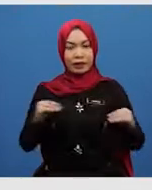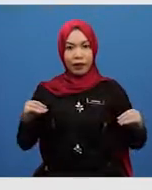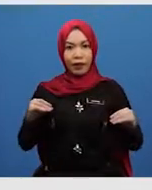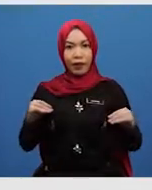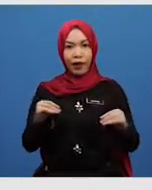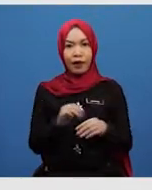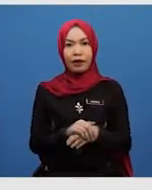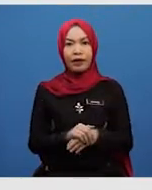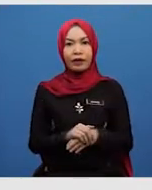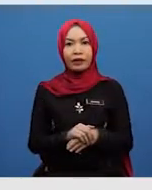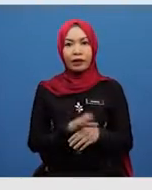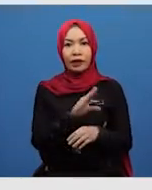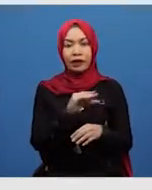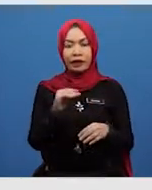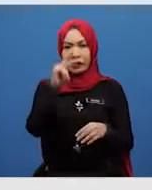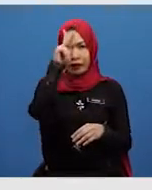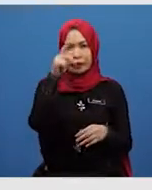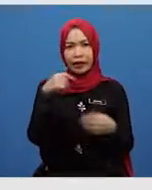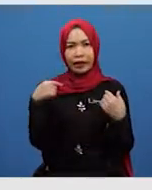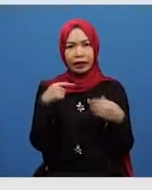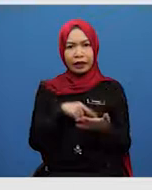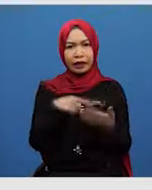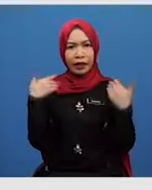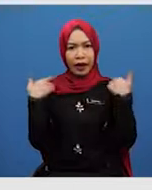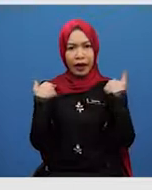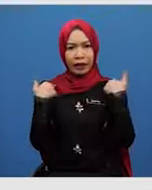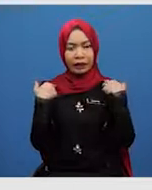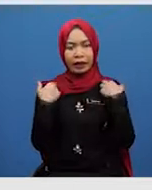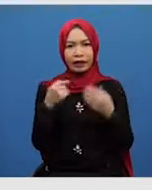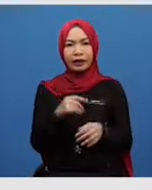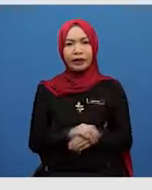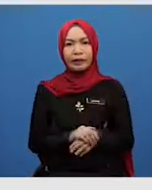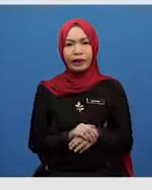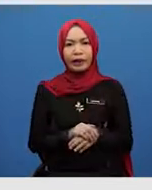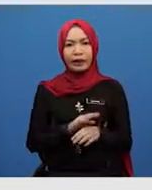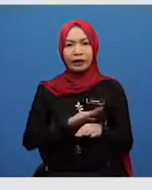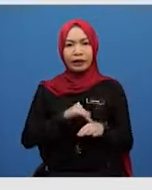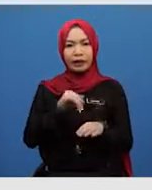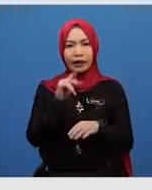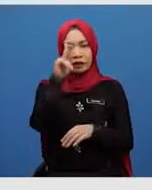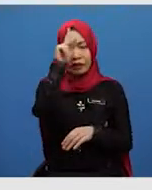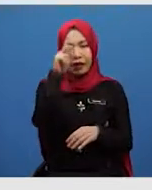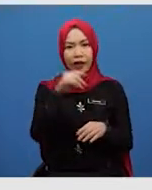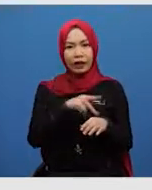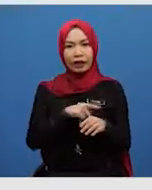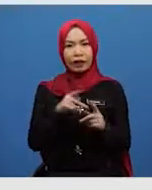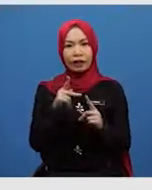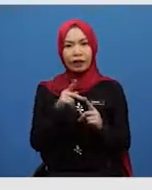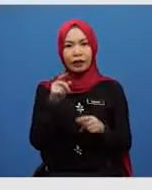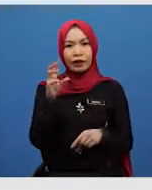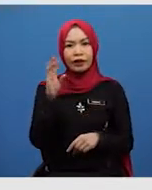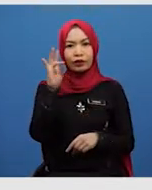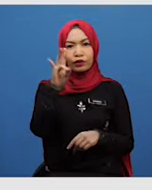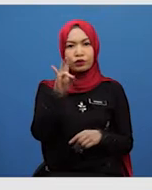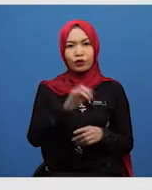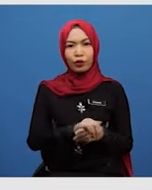kerajaan ini muncul pada abad ke-7 dan di takbir oleh Datu merpati Jepang